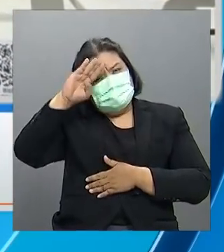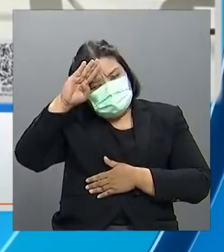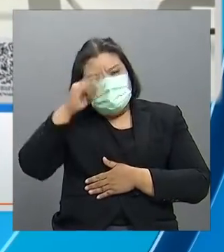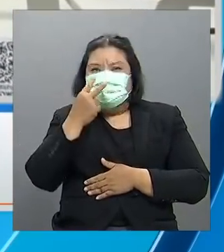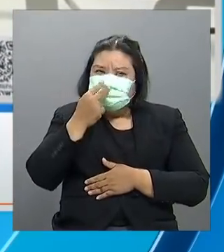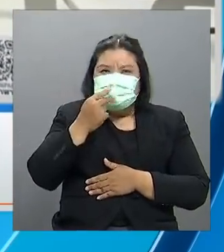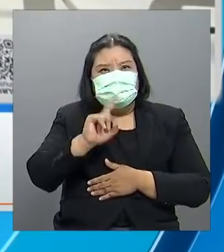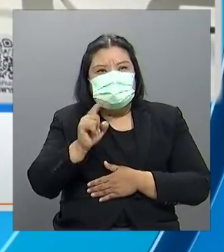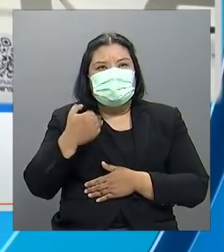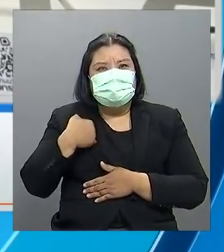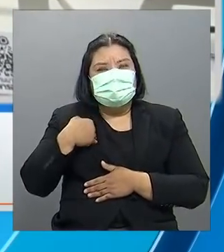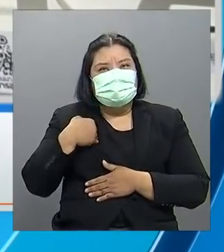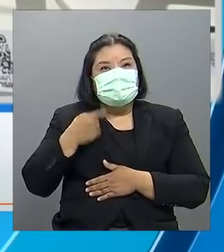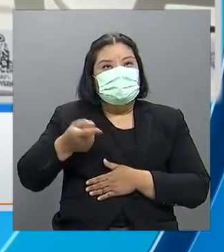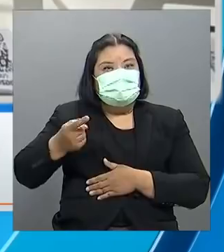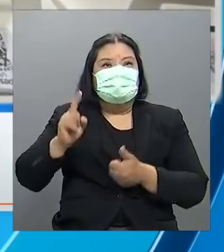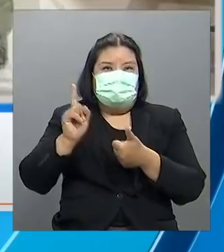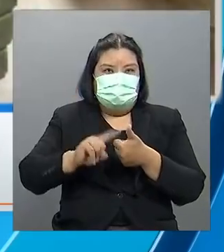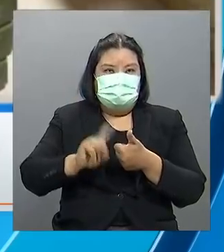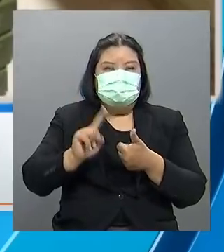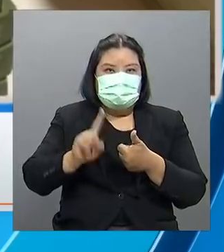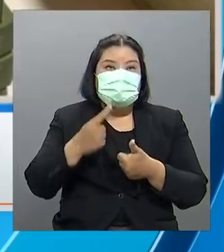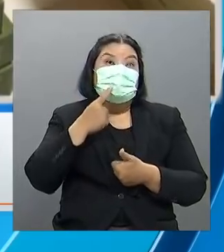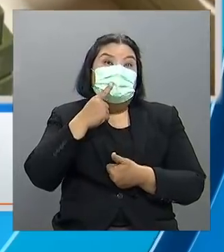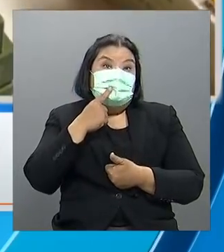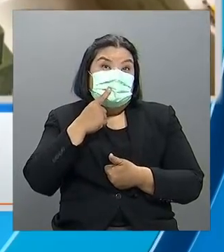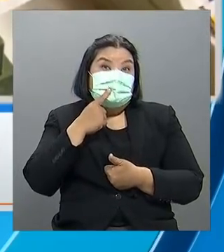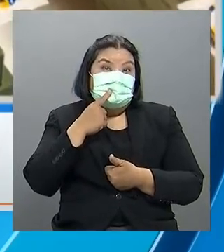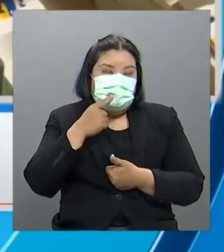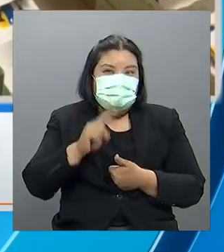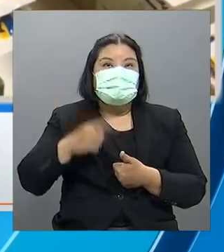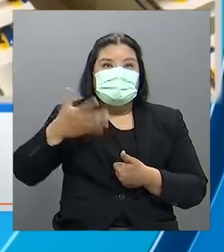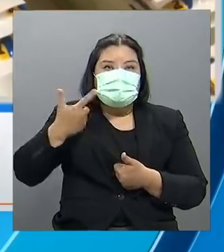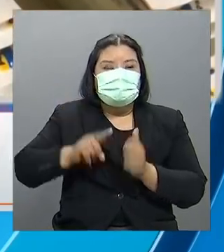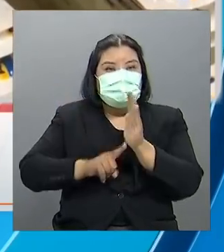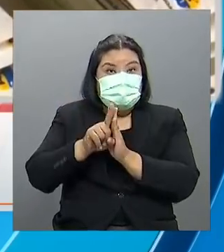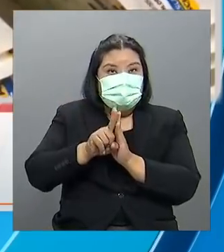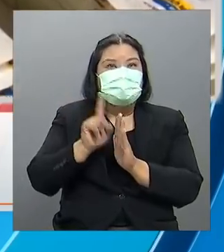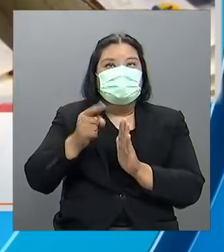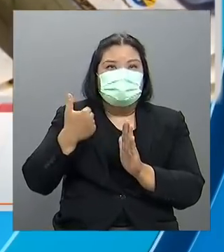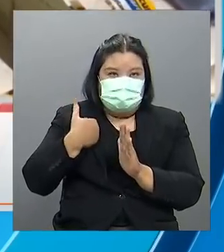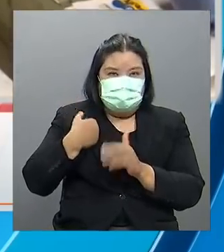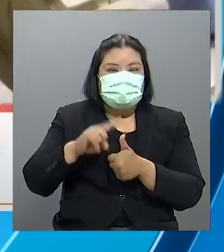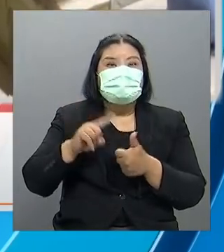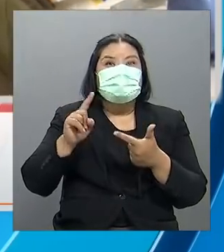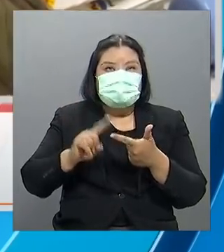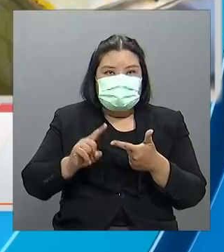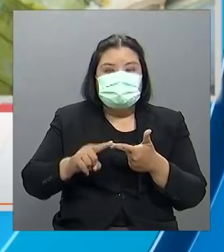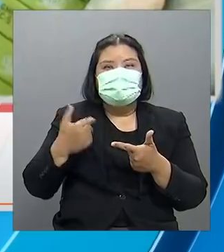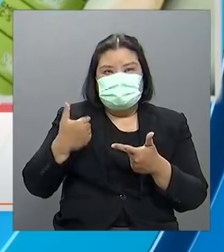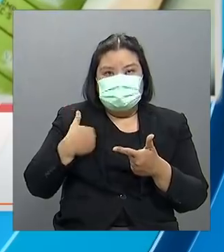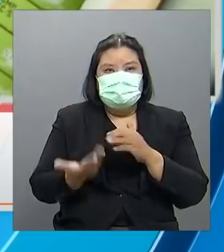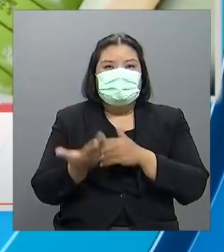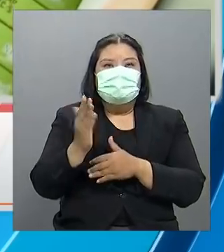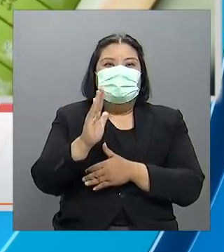วัดไข้นะคะวัดไข้แล้วก็จะมีประหลอดในการวัดไข้แล้วก็อาจจะต้องมีการวัดติดตามเช้าเย็นอย่างเงี้ยค่ะวัดไข้แล้วก็แ